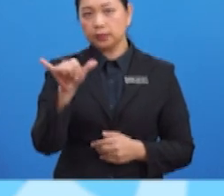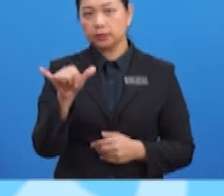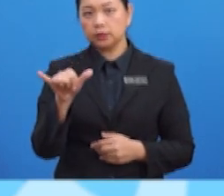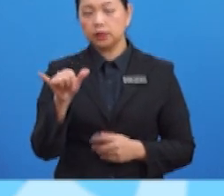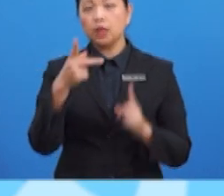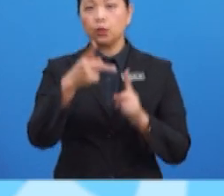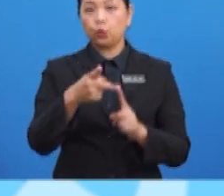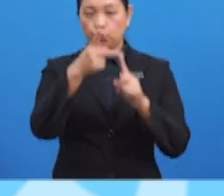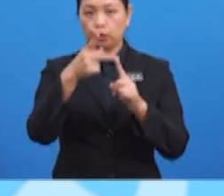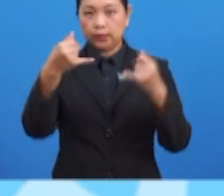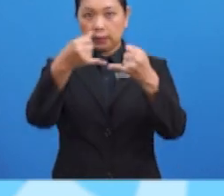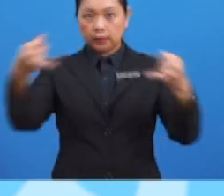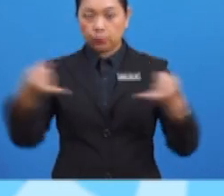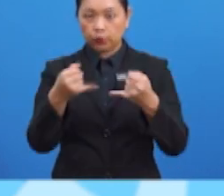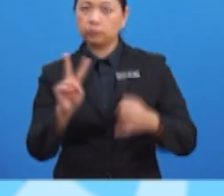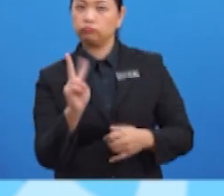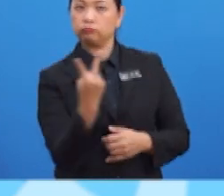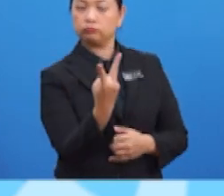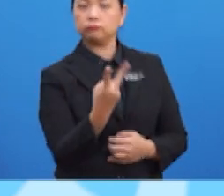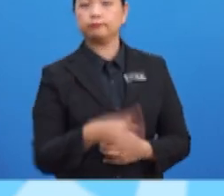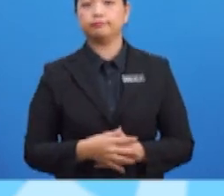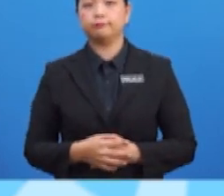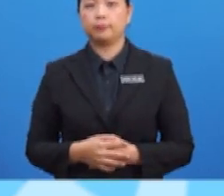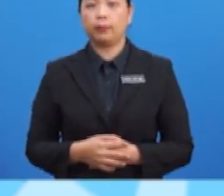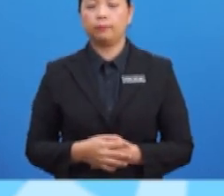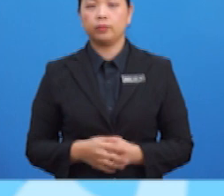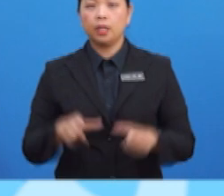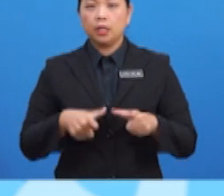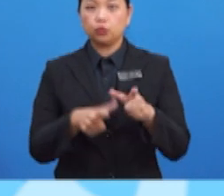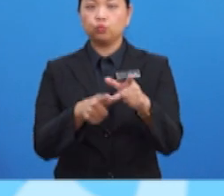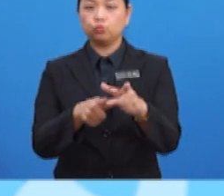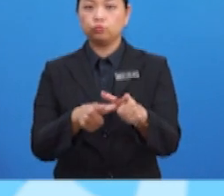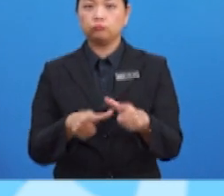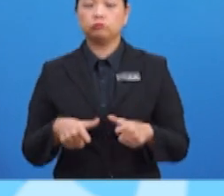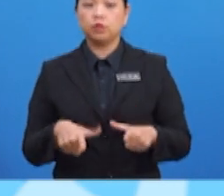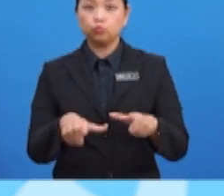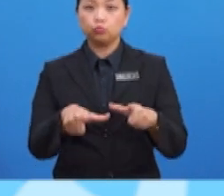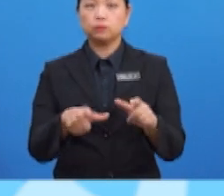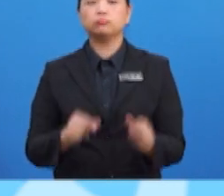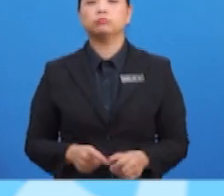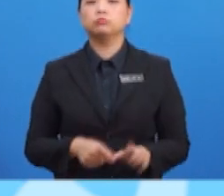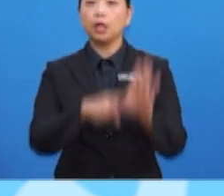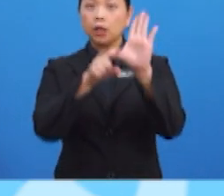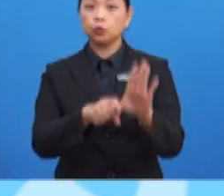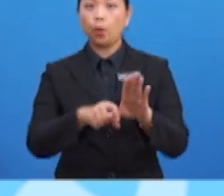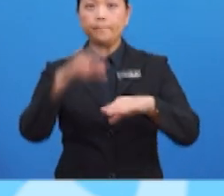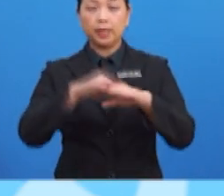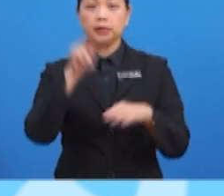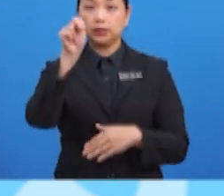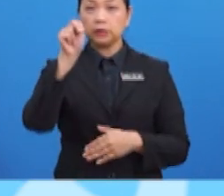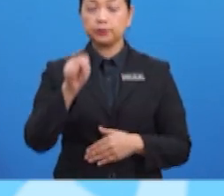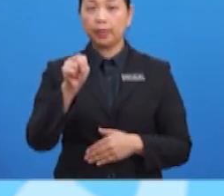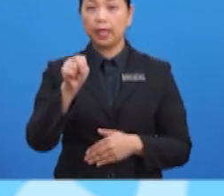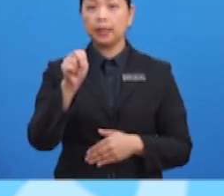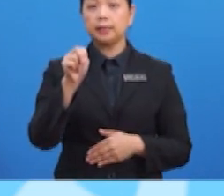tali sawat disongsangkan. Kelajuan pusingan takal bergantung pada nisbah